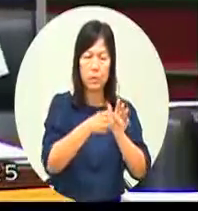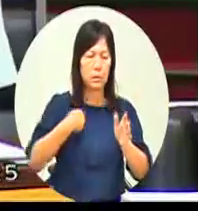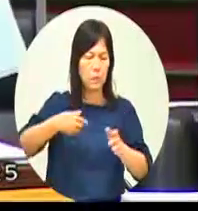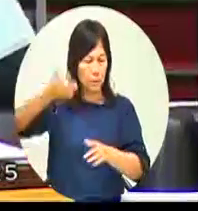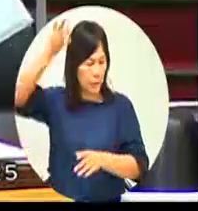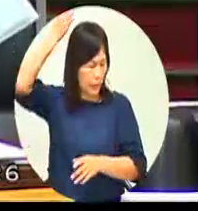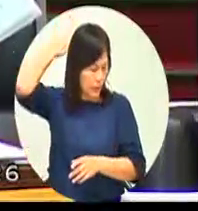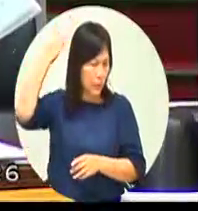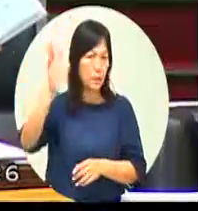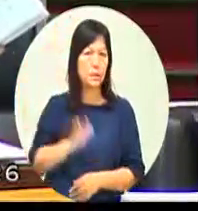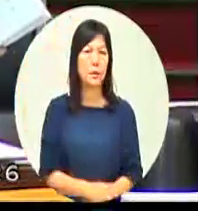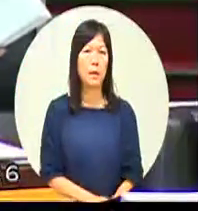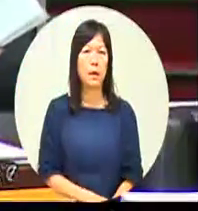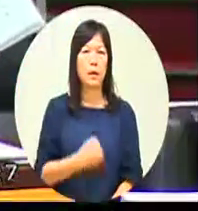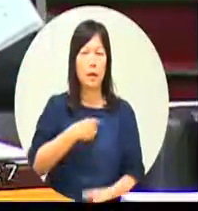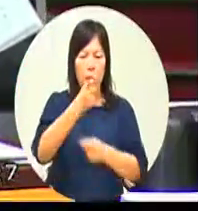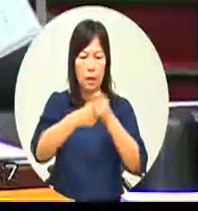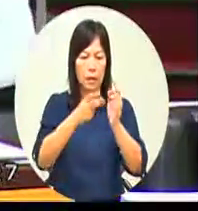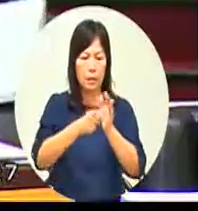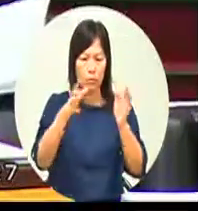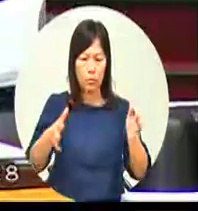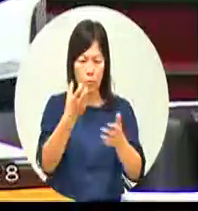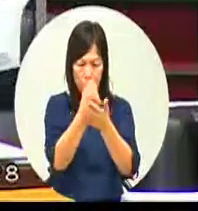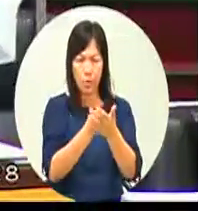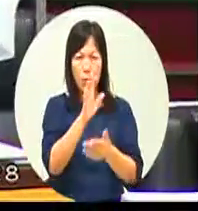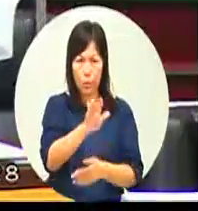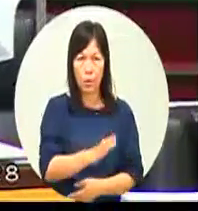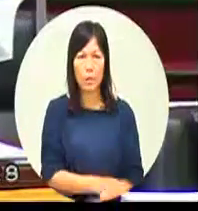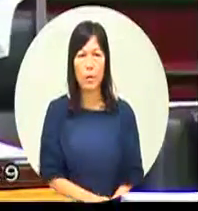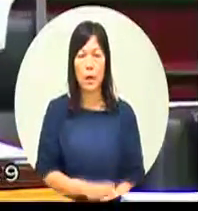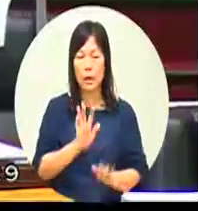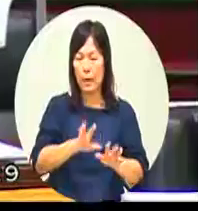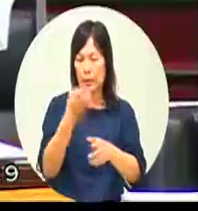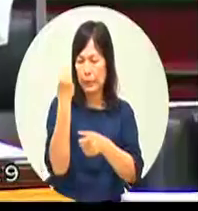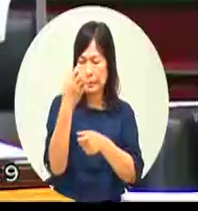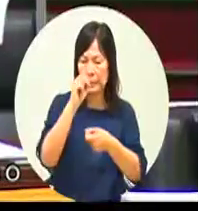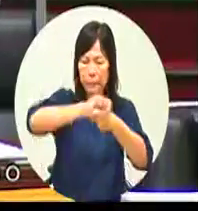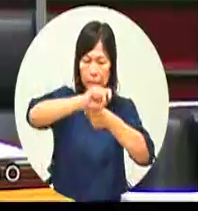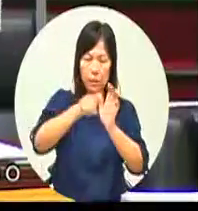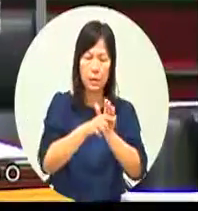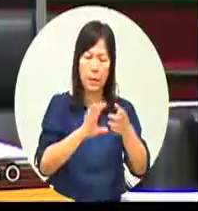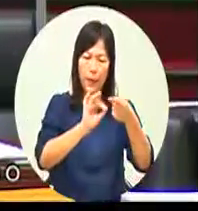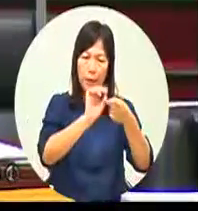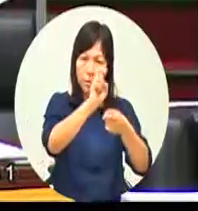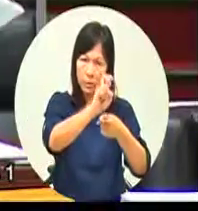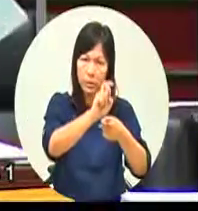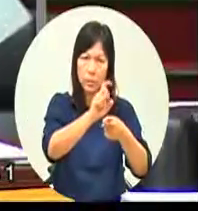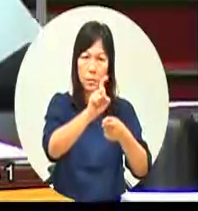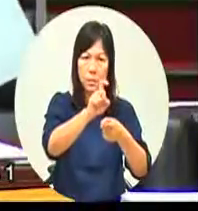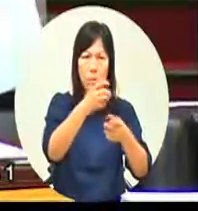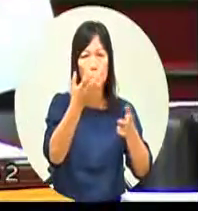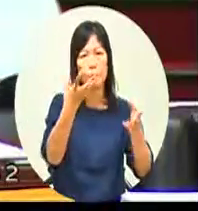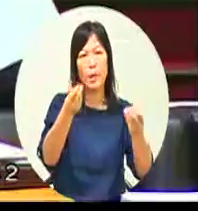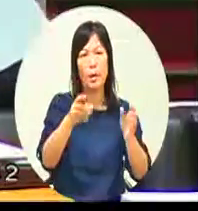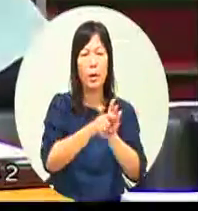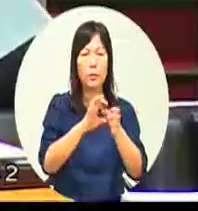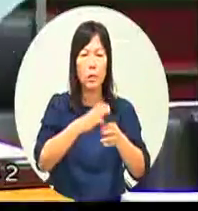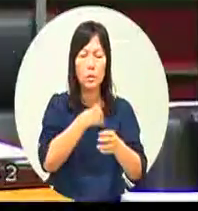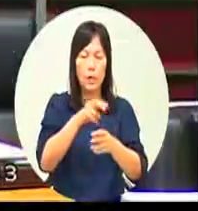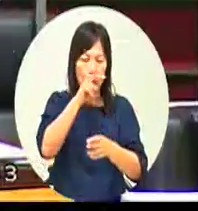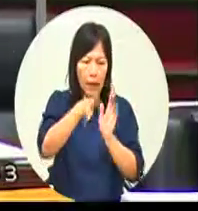前年度预算留下来的，啊，其实新增的不到10%，所以审预算的时候应该是看过